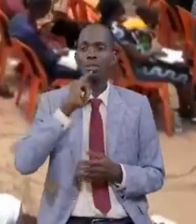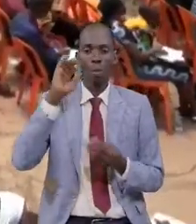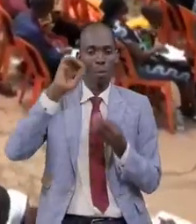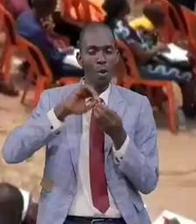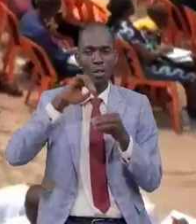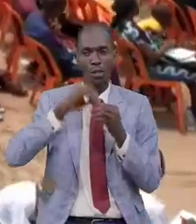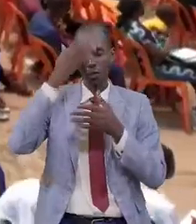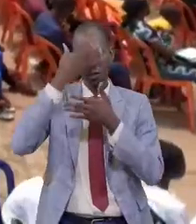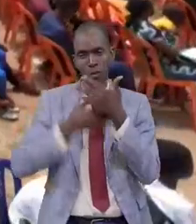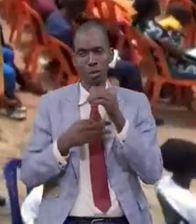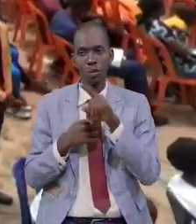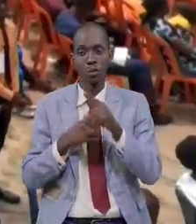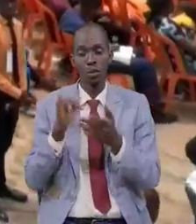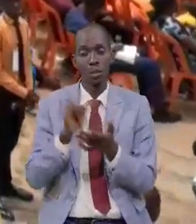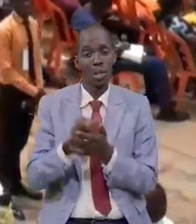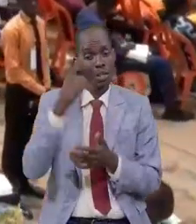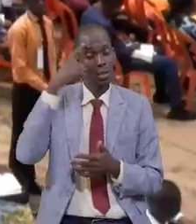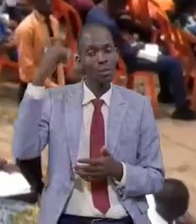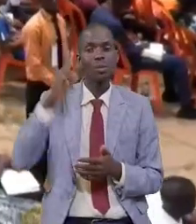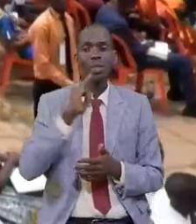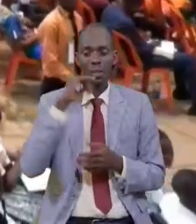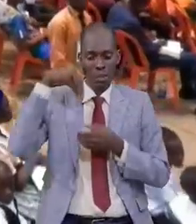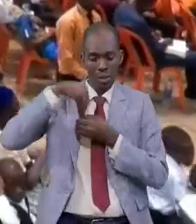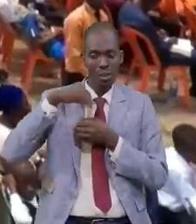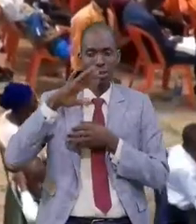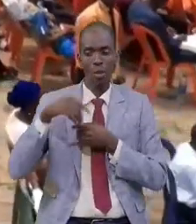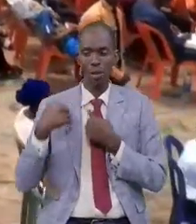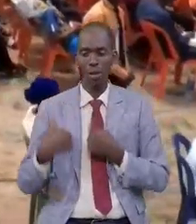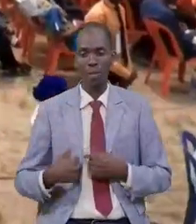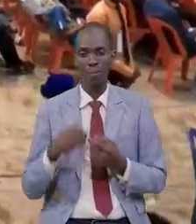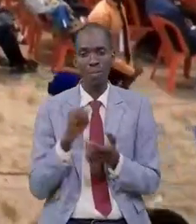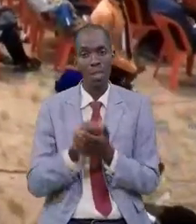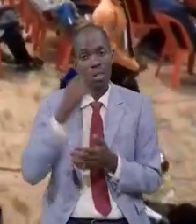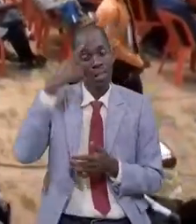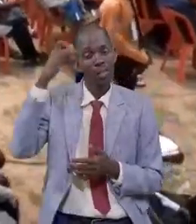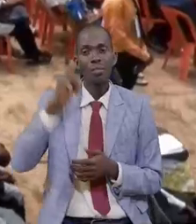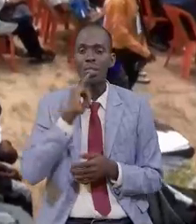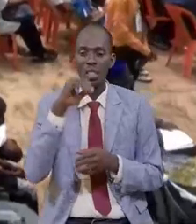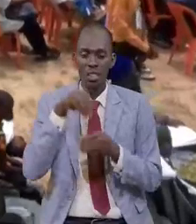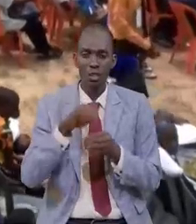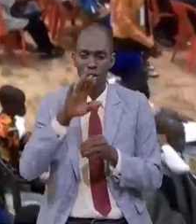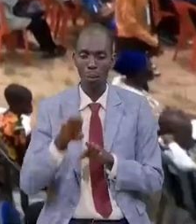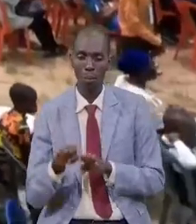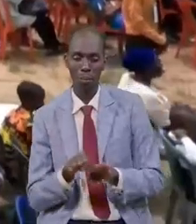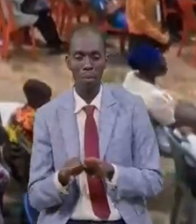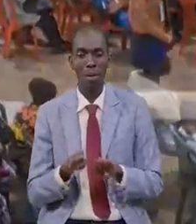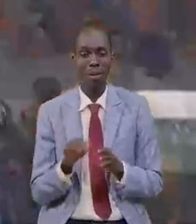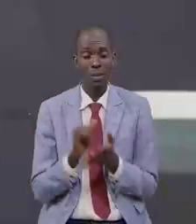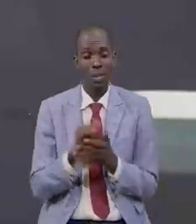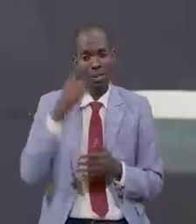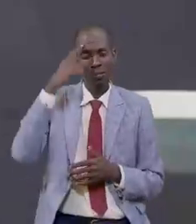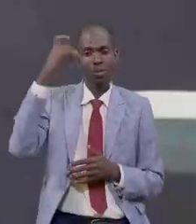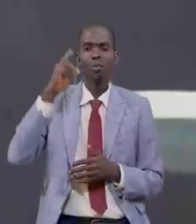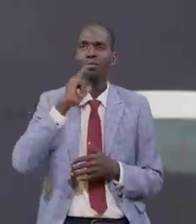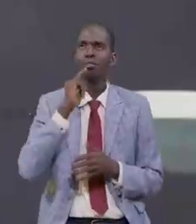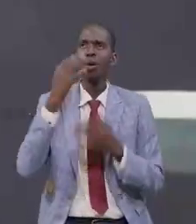est dans ton cœur ce rêve est dans tes actions ce rêve est tout autour